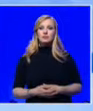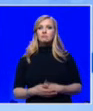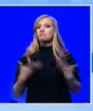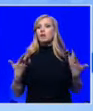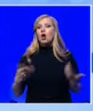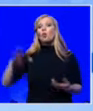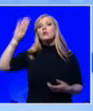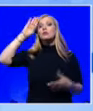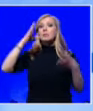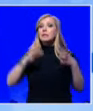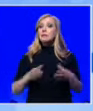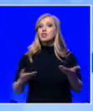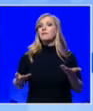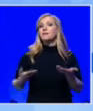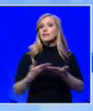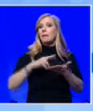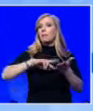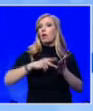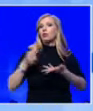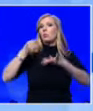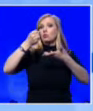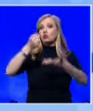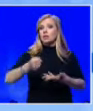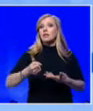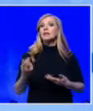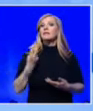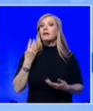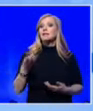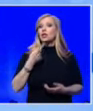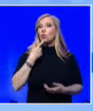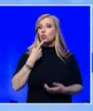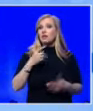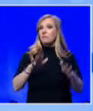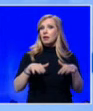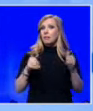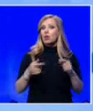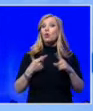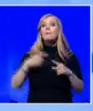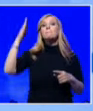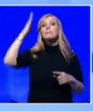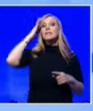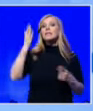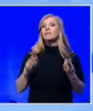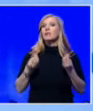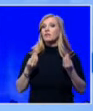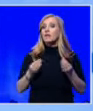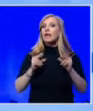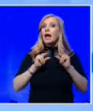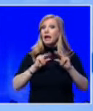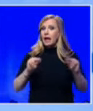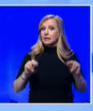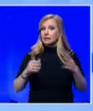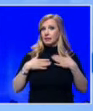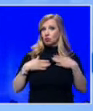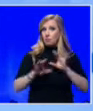Кога служебният кабинет ще внесе проектобюджета за 2023 година в парламента? От Министерството на финансите казаха за още от